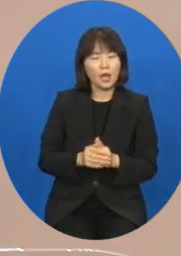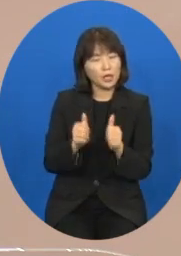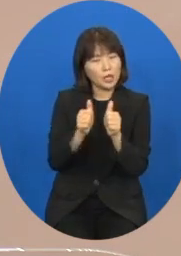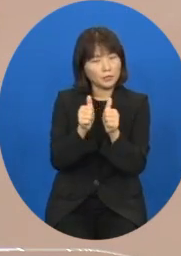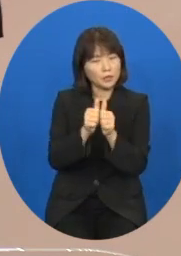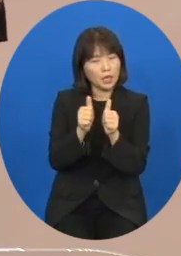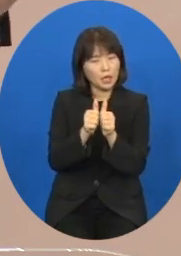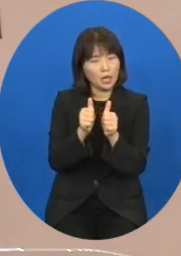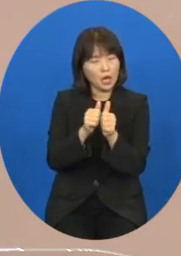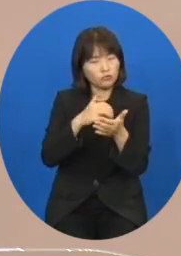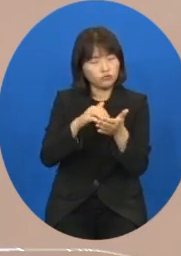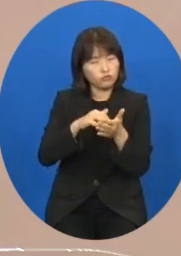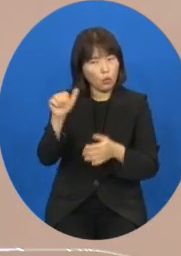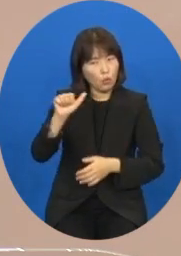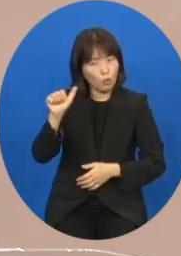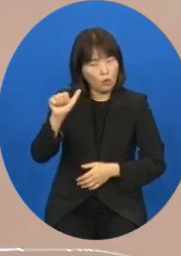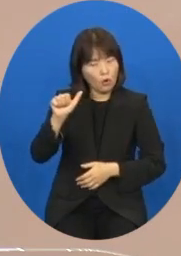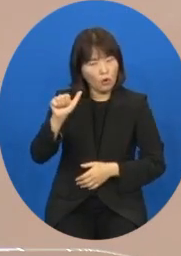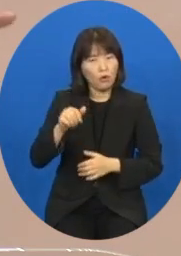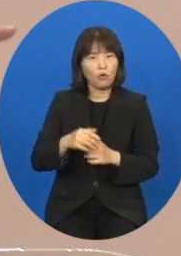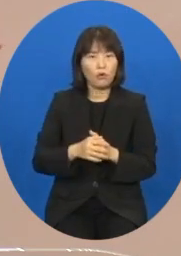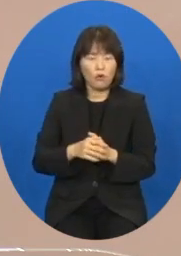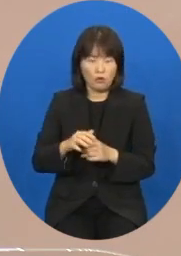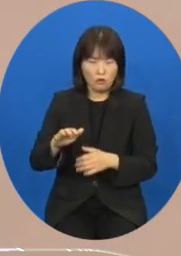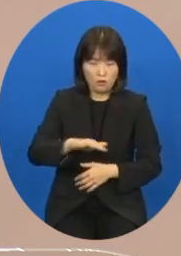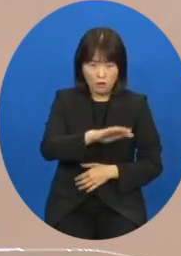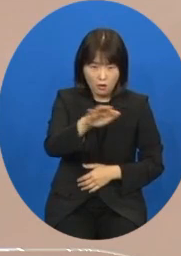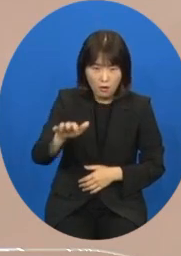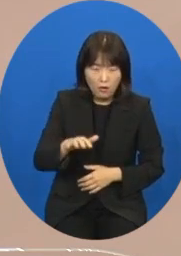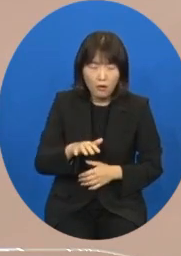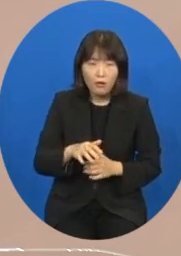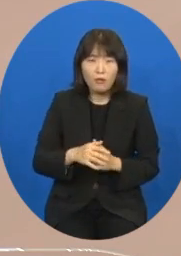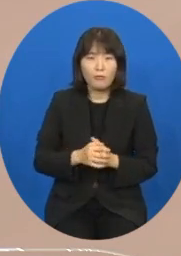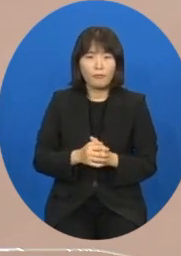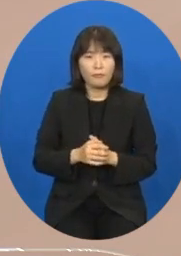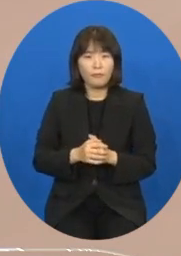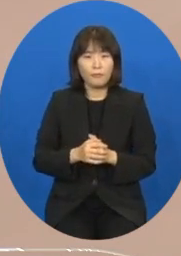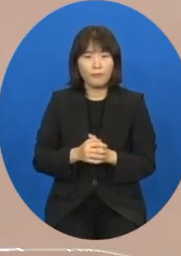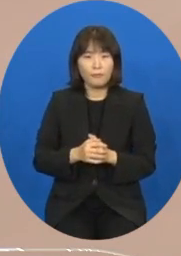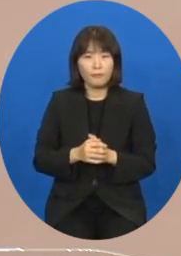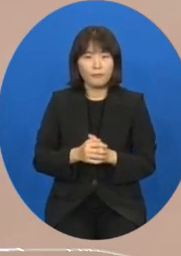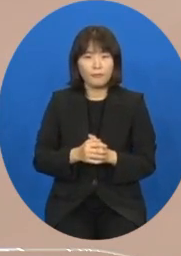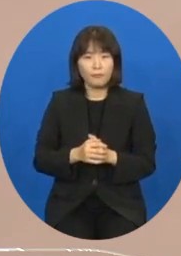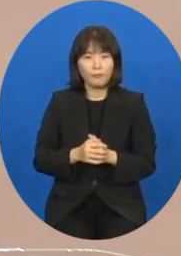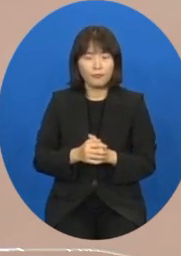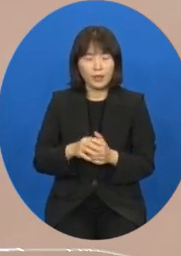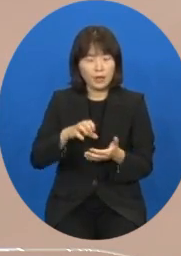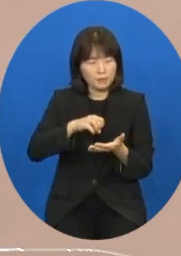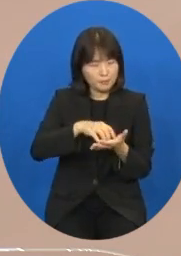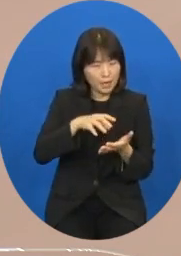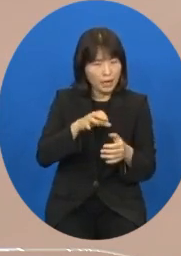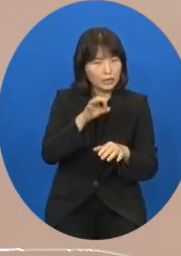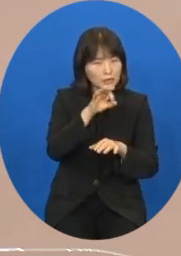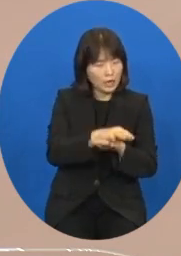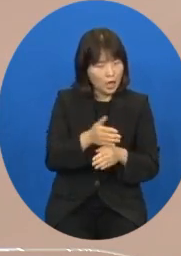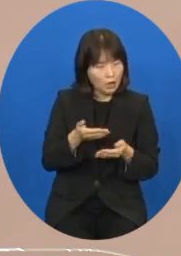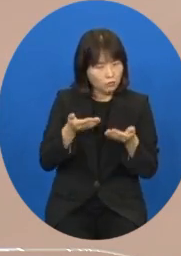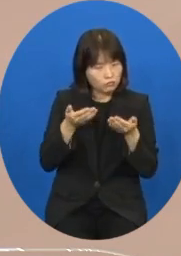남자들만 5,000명이 넘는 이 엄청난 무리를 어떻게 빵을 사다가